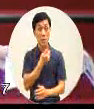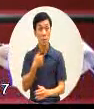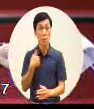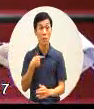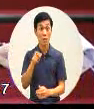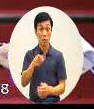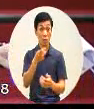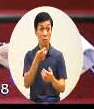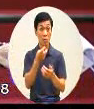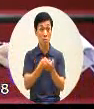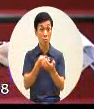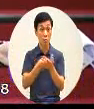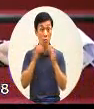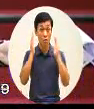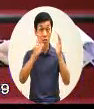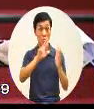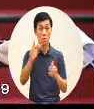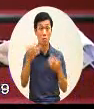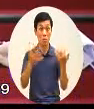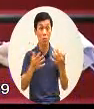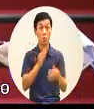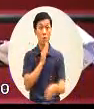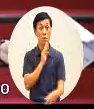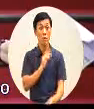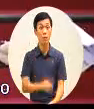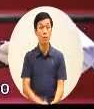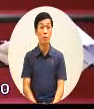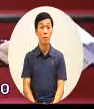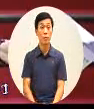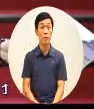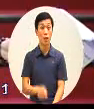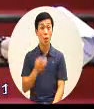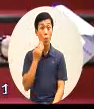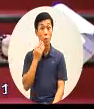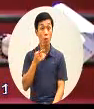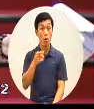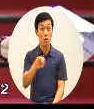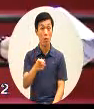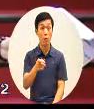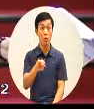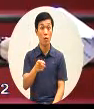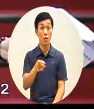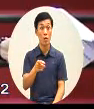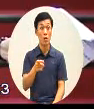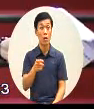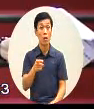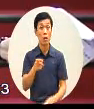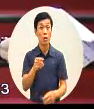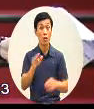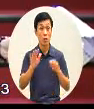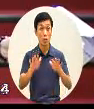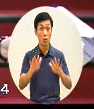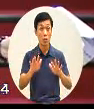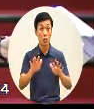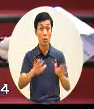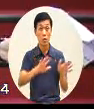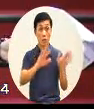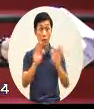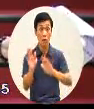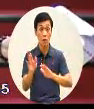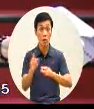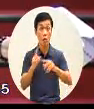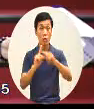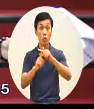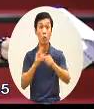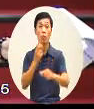很严肃的问题哈。哦，啊，这贸然，为什么现在目前来讲，中